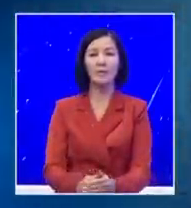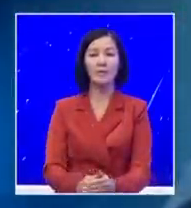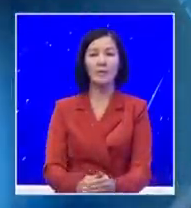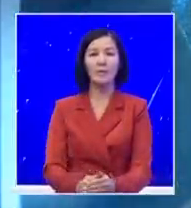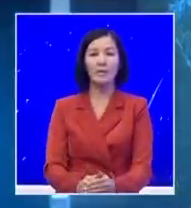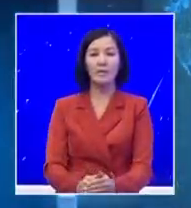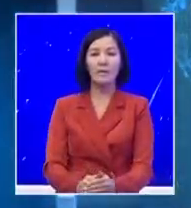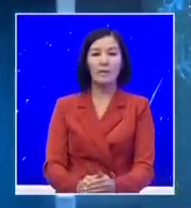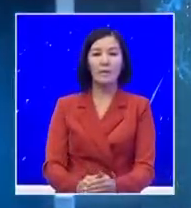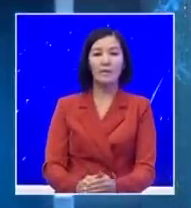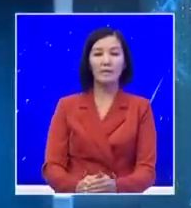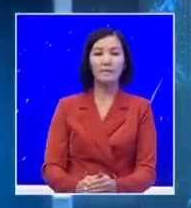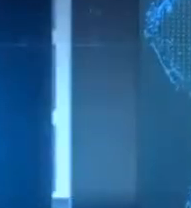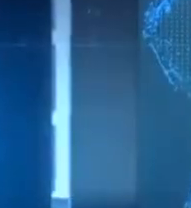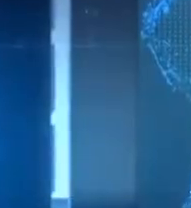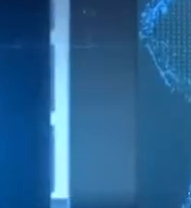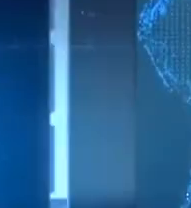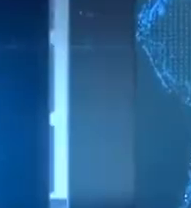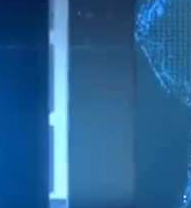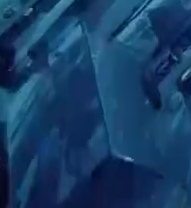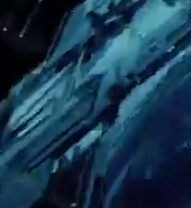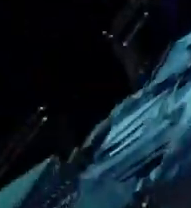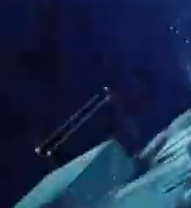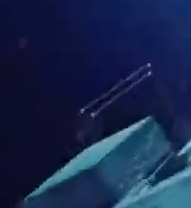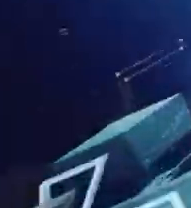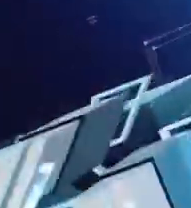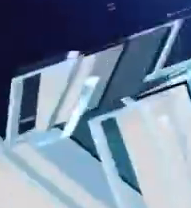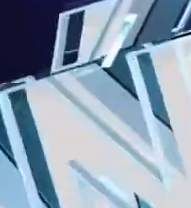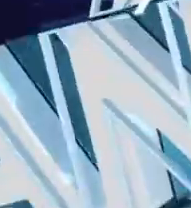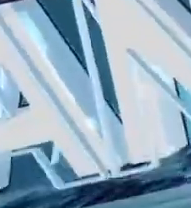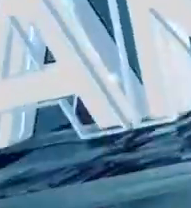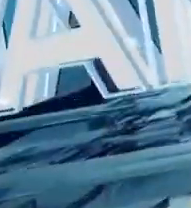Мадина Берқызы, Айдос Қалиев, Жетісу телеарнасы.